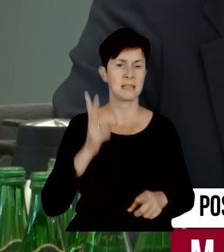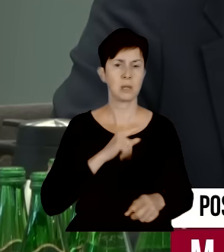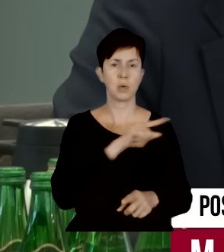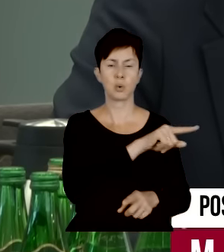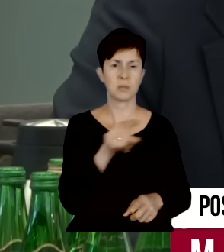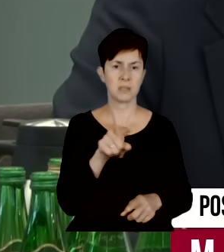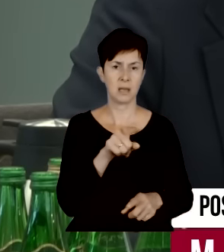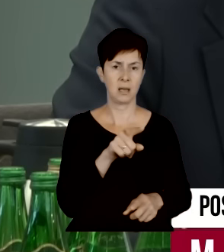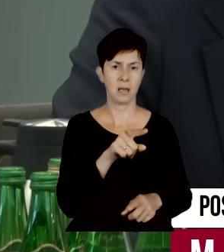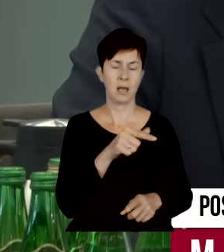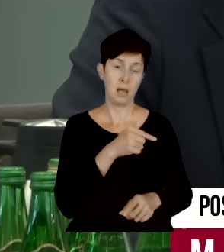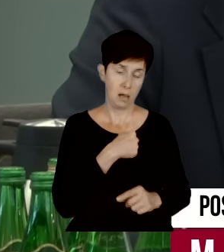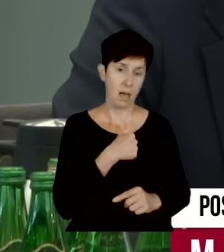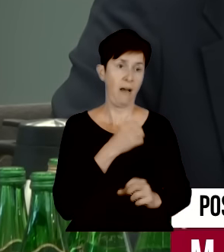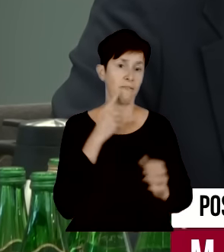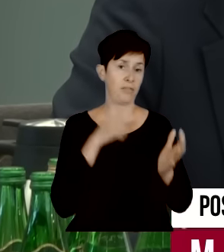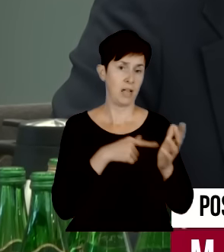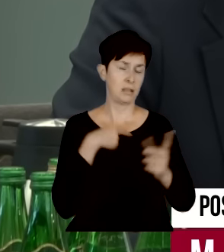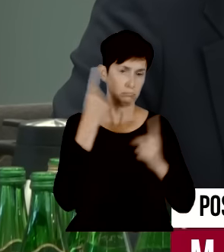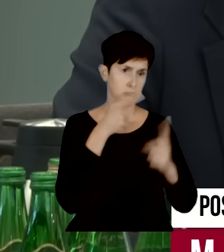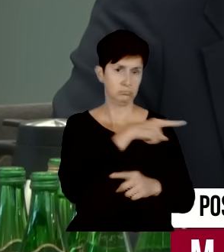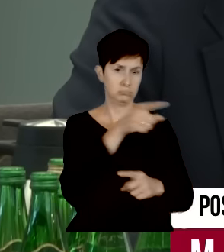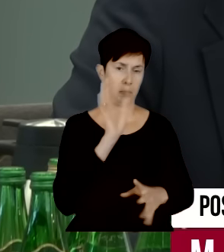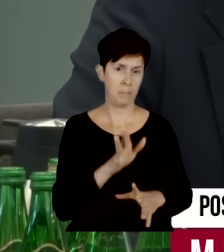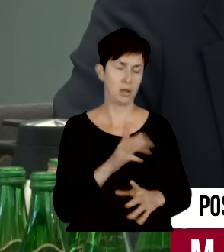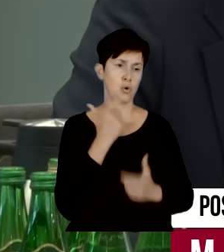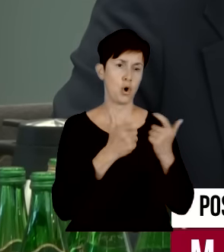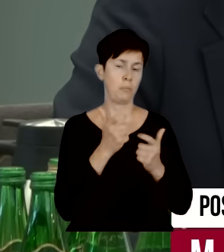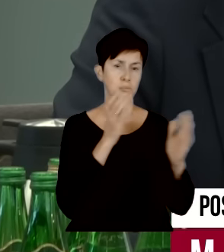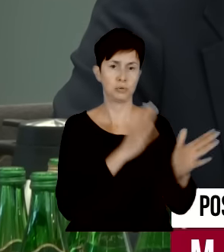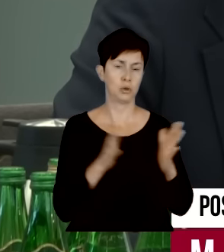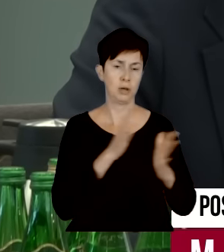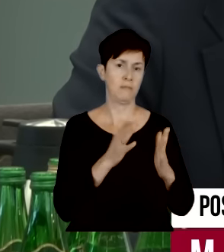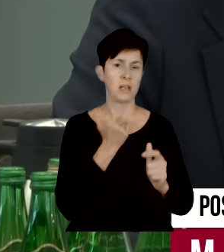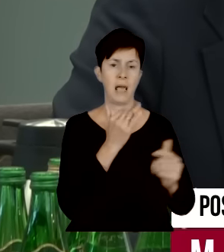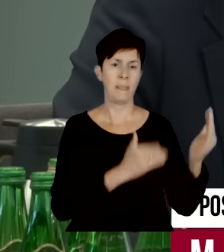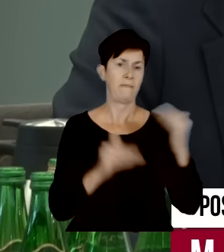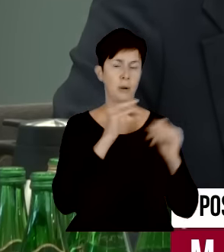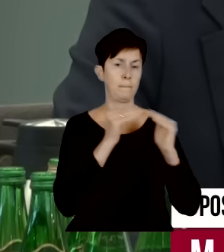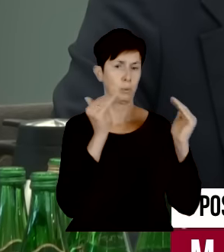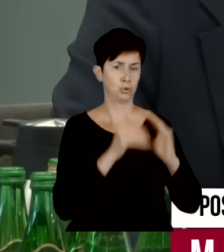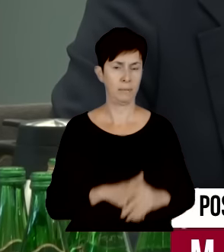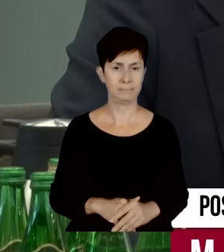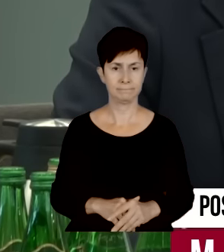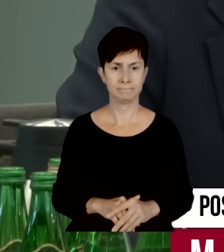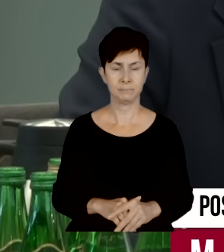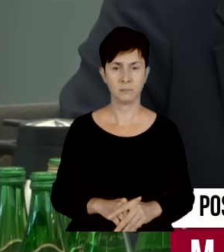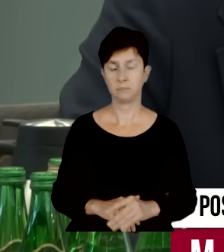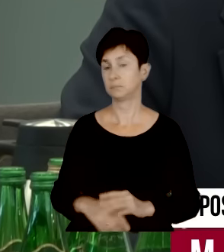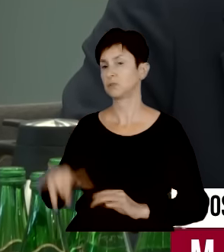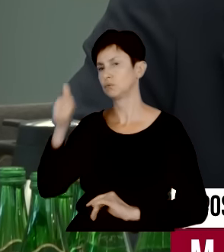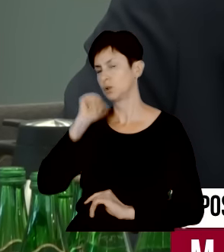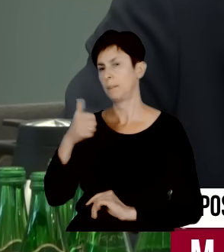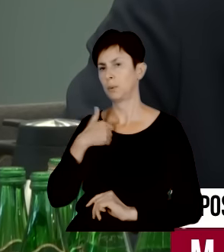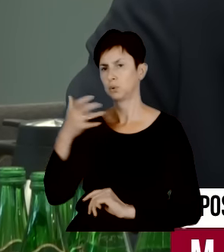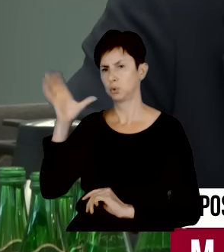i miałem pełne przekonanie że dochowaj należytej staranności przy realizacji swoich zadań wczoraj słuchaliśmy pana